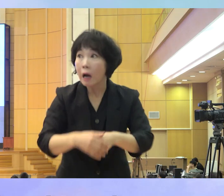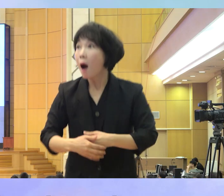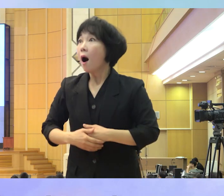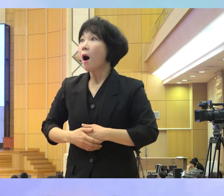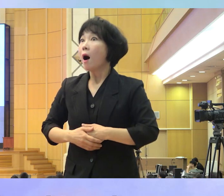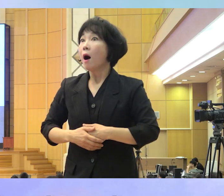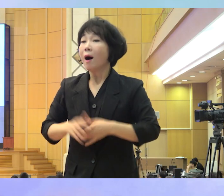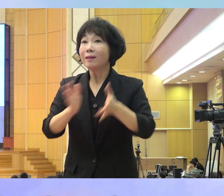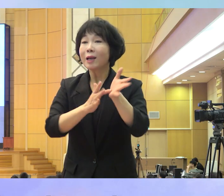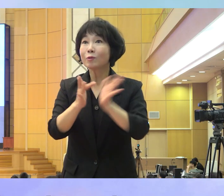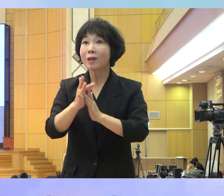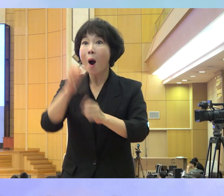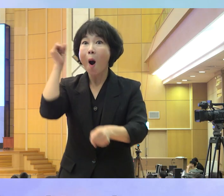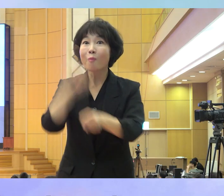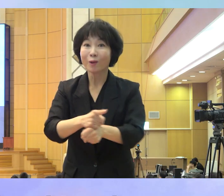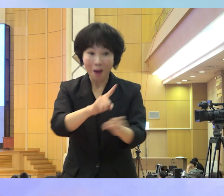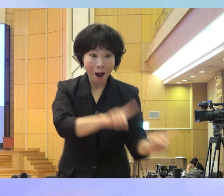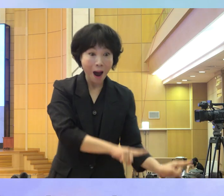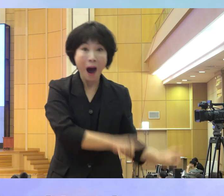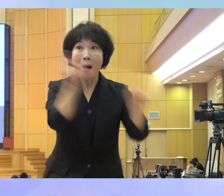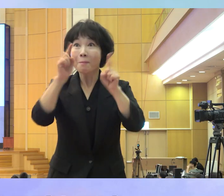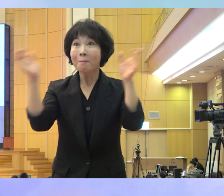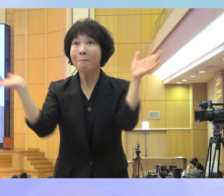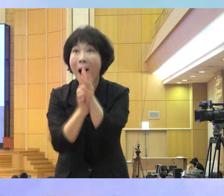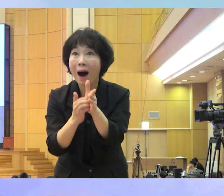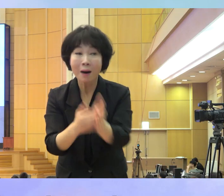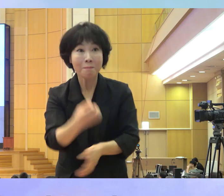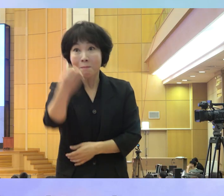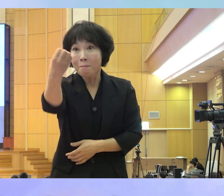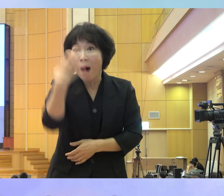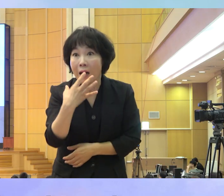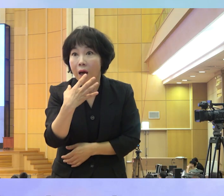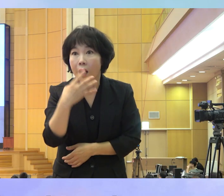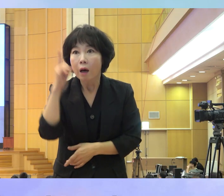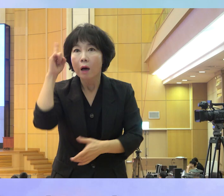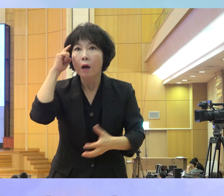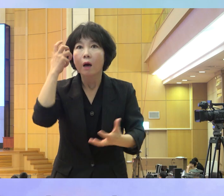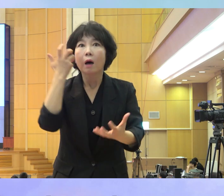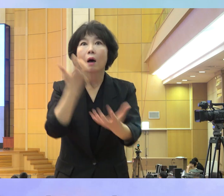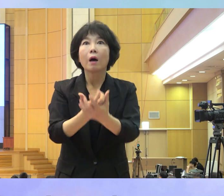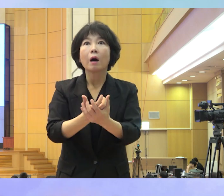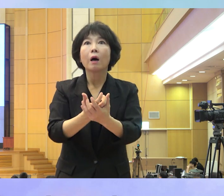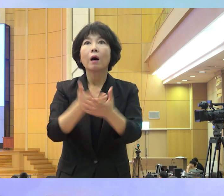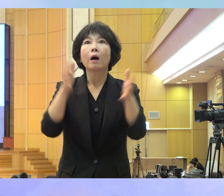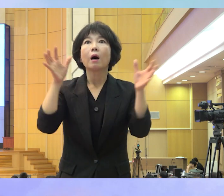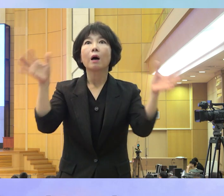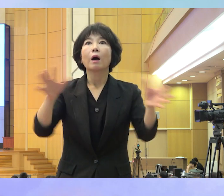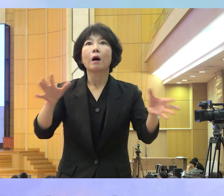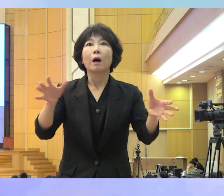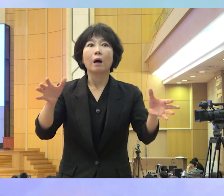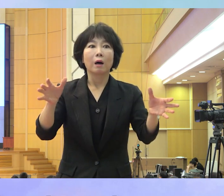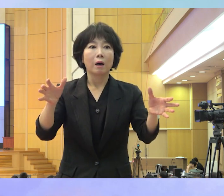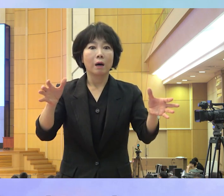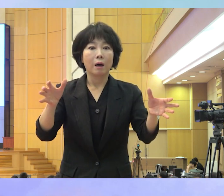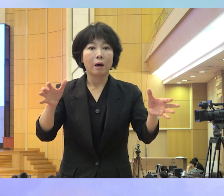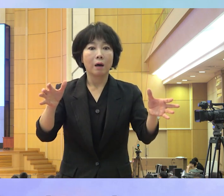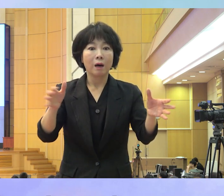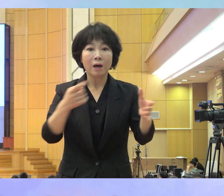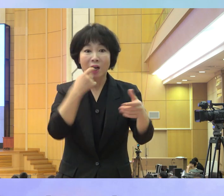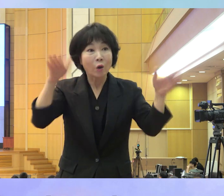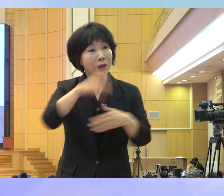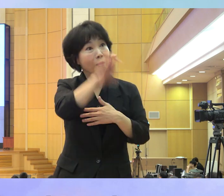죽은 자 가운데서 살아나셨고 죽은 자 가운데 살아나셨고, 천사들이 말하기를 야